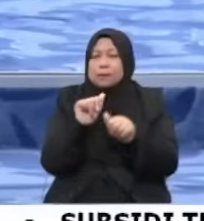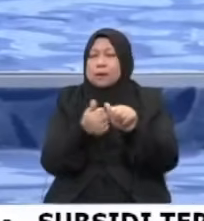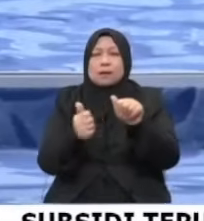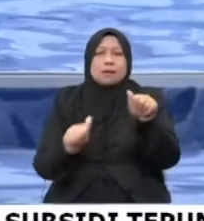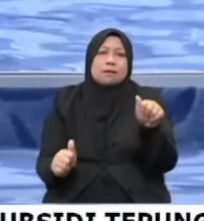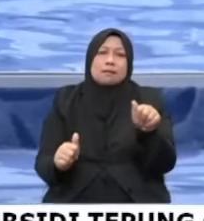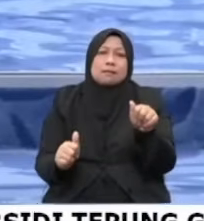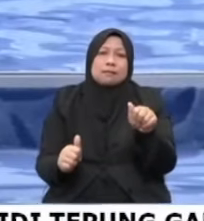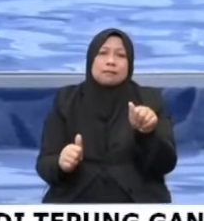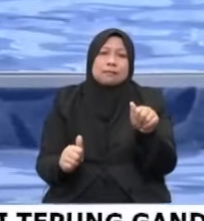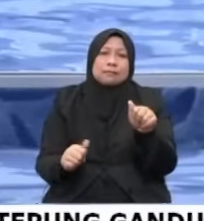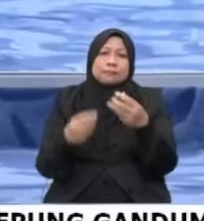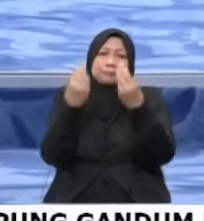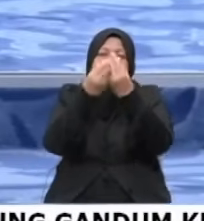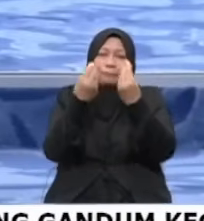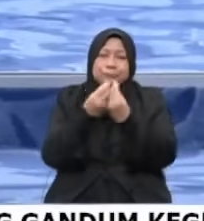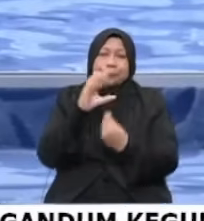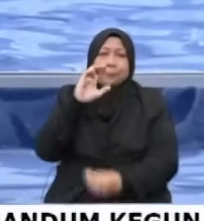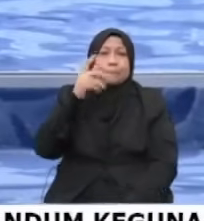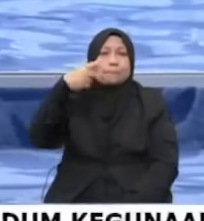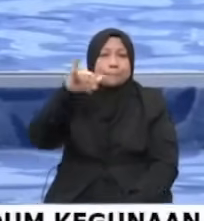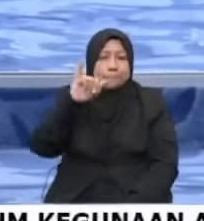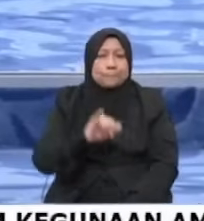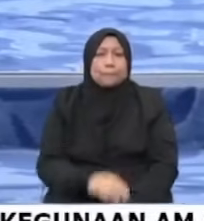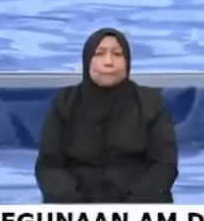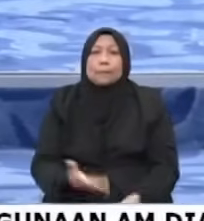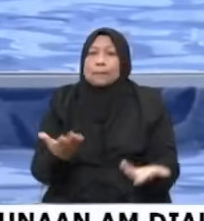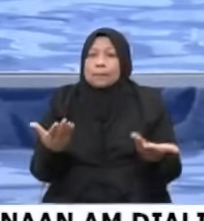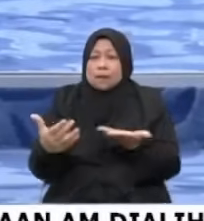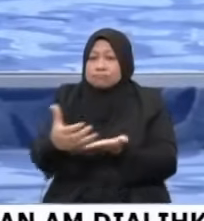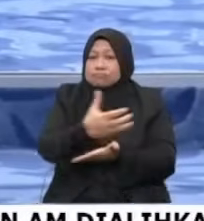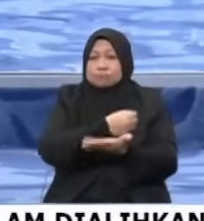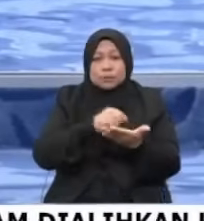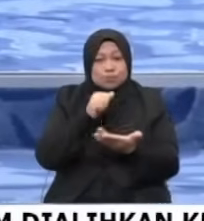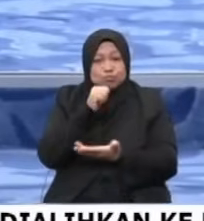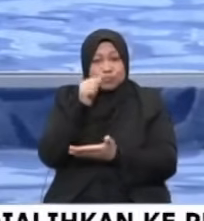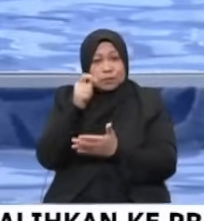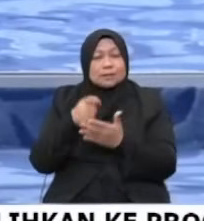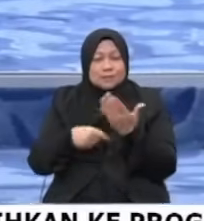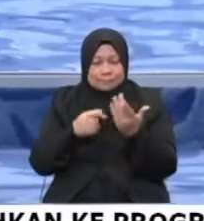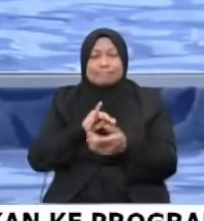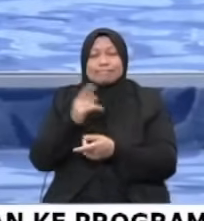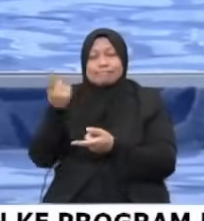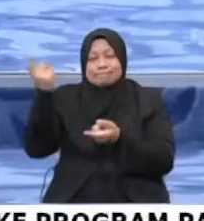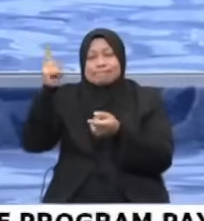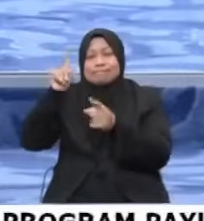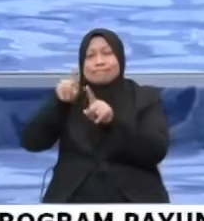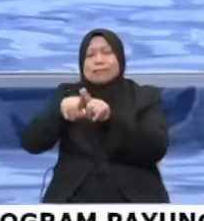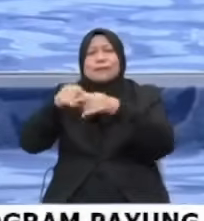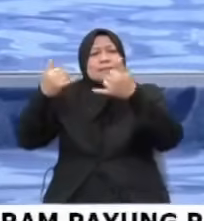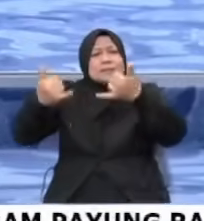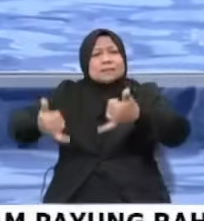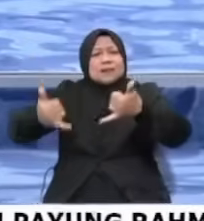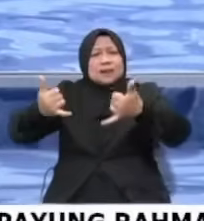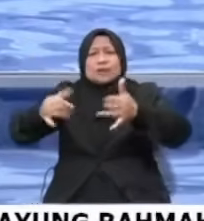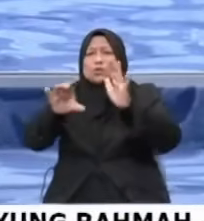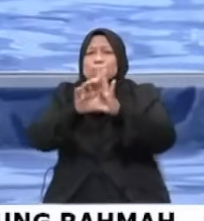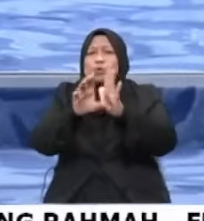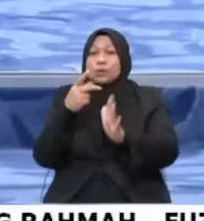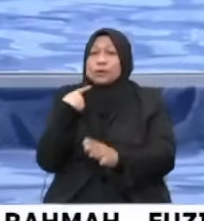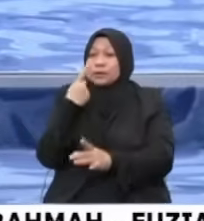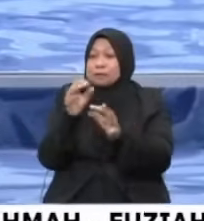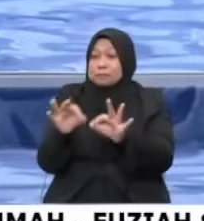daripada indeks CPI soal hasil bukan Cukai saya setuju sekarang ini umpamanya kita beri